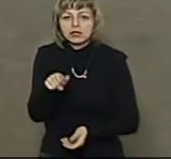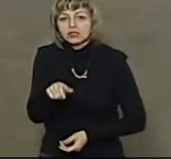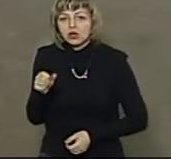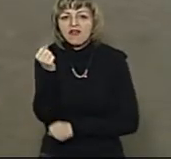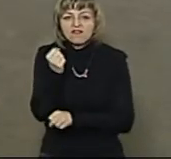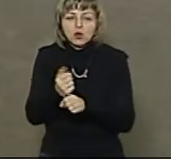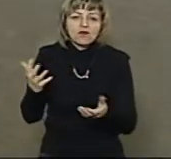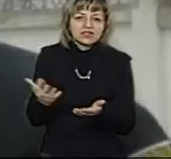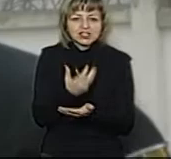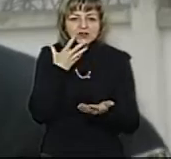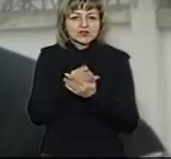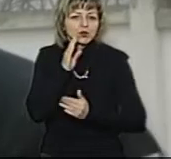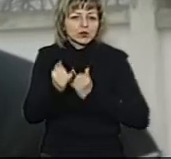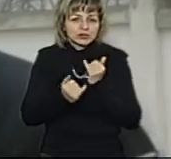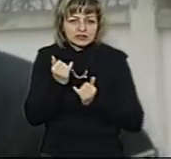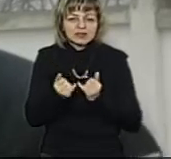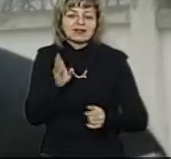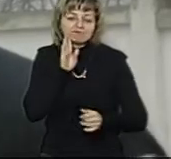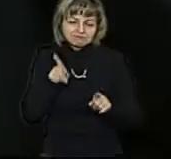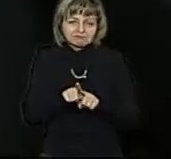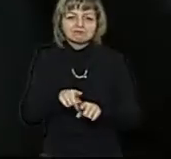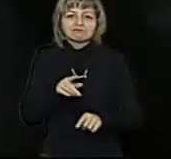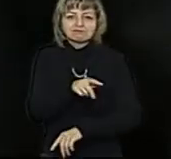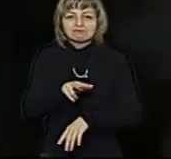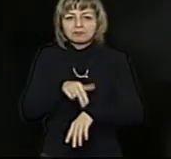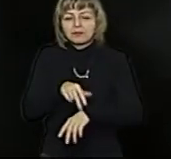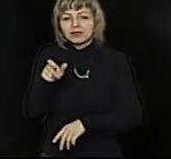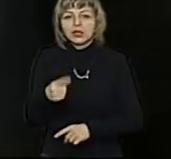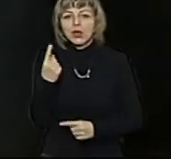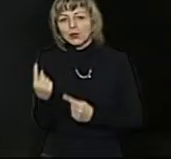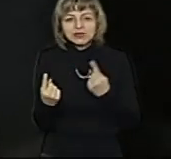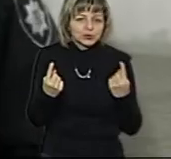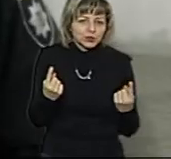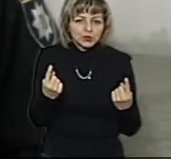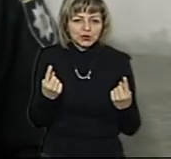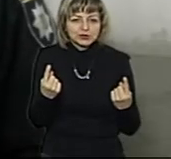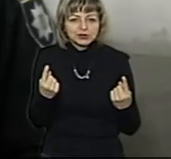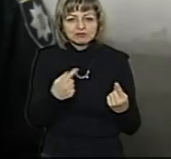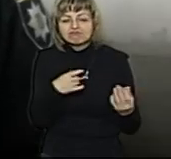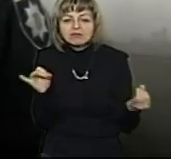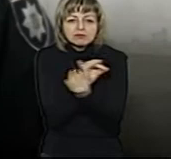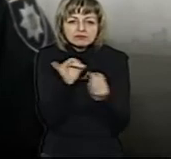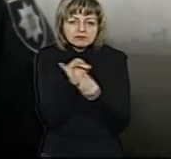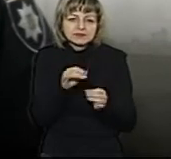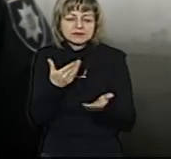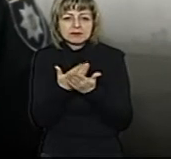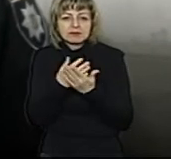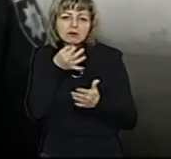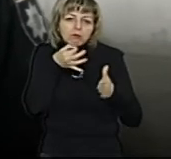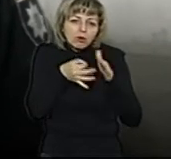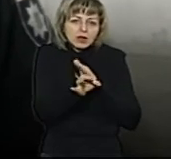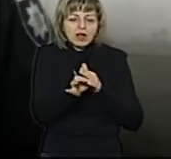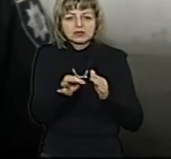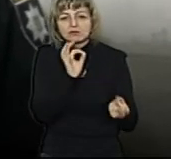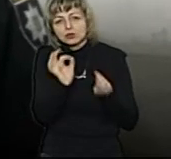каже Дмитро, знайшов своє кохання, його дівчина теж патрульна. Ми один одному навіть даємо якісь поради, як вести